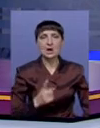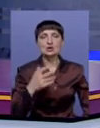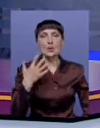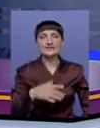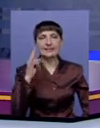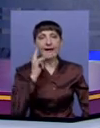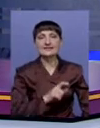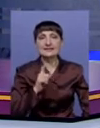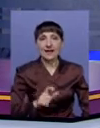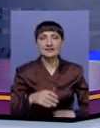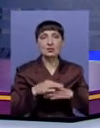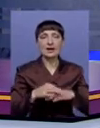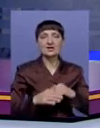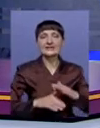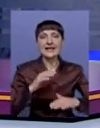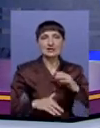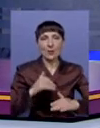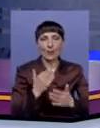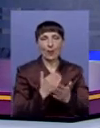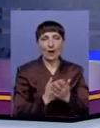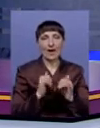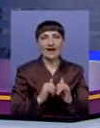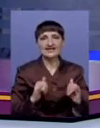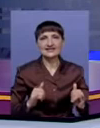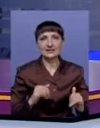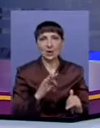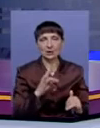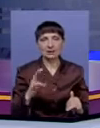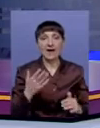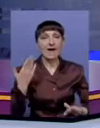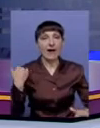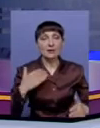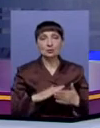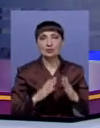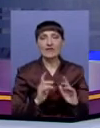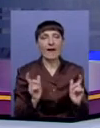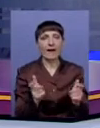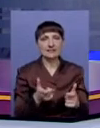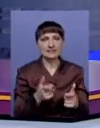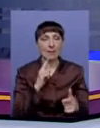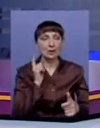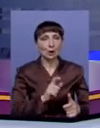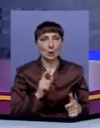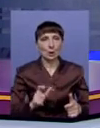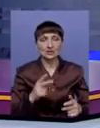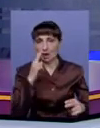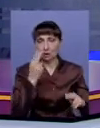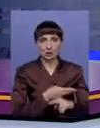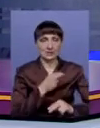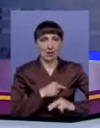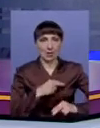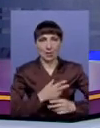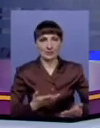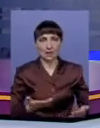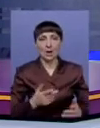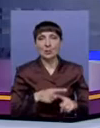150 казахстанцев прошли стажировку по программе развития ООН. Ранее в условиях жесткого карантина молодые люди лишились работы.